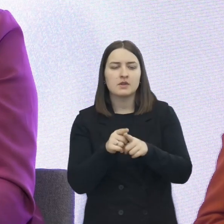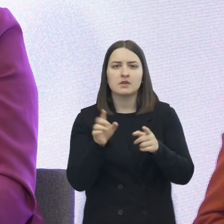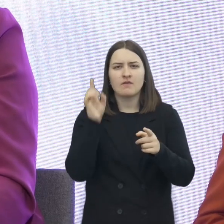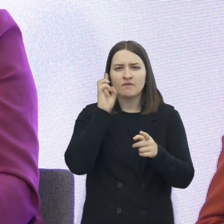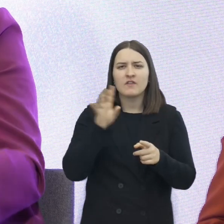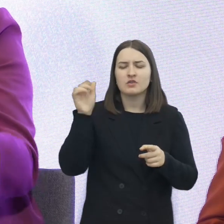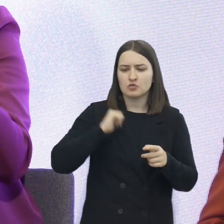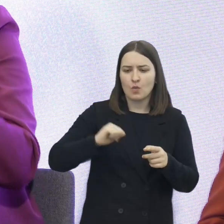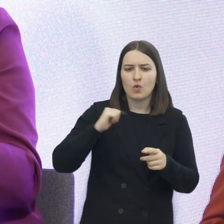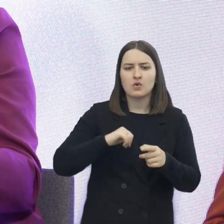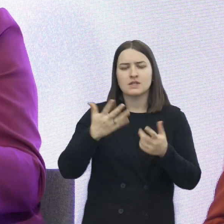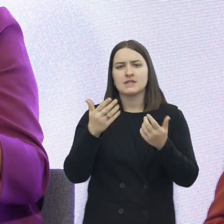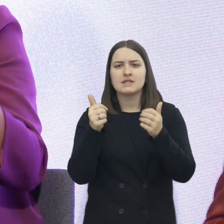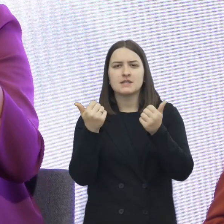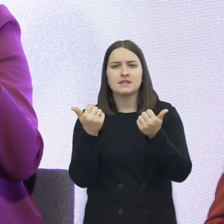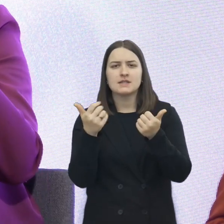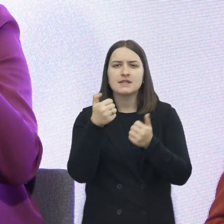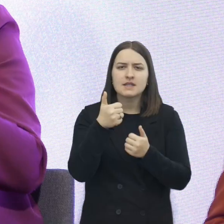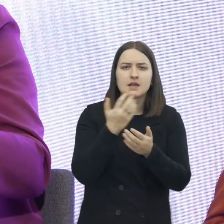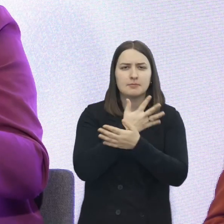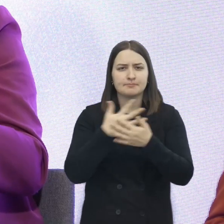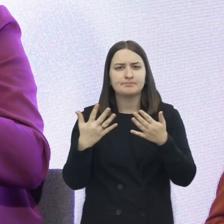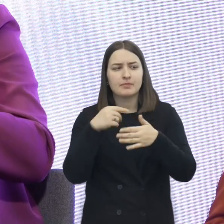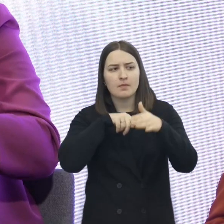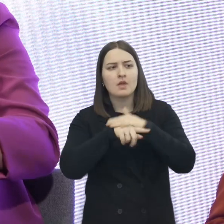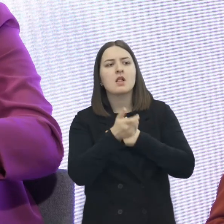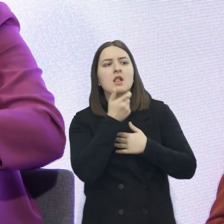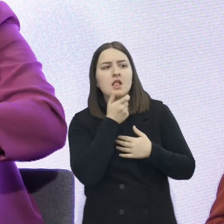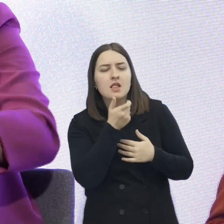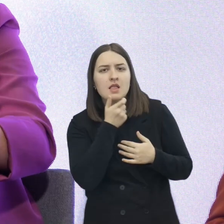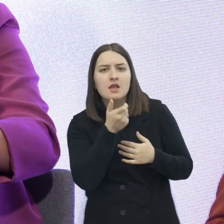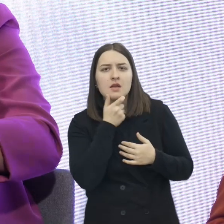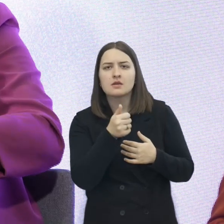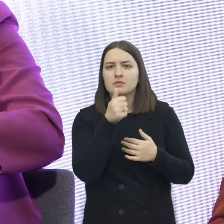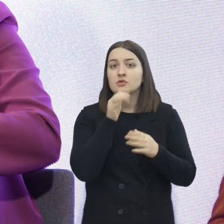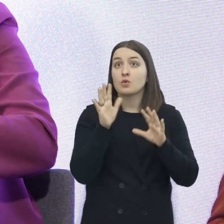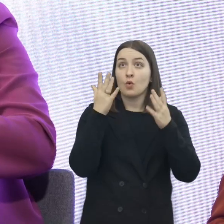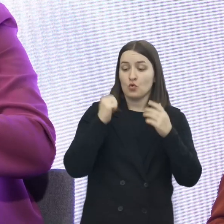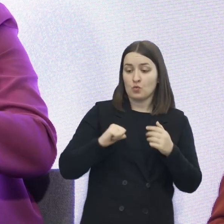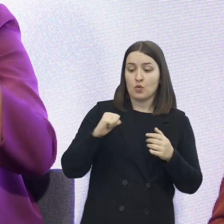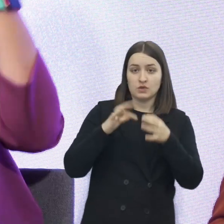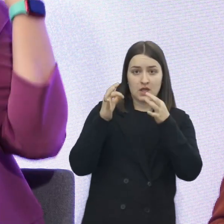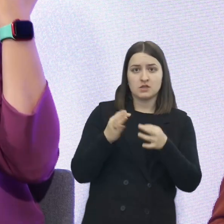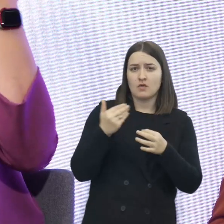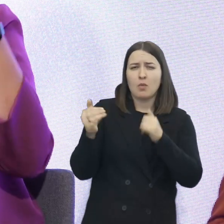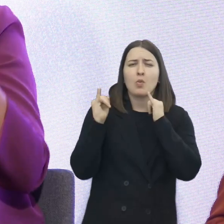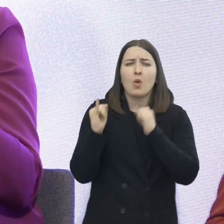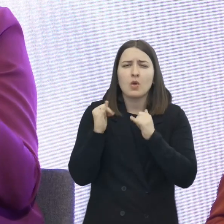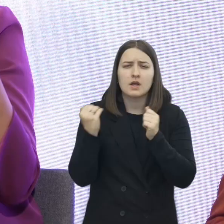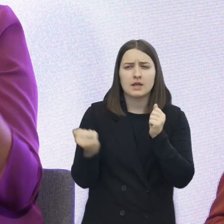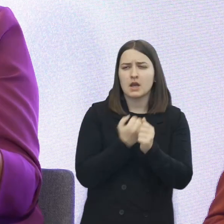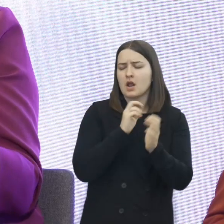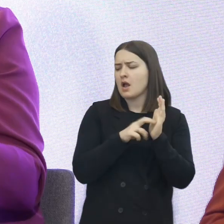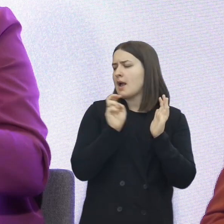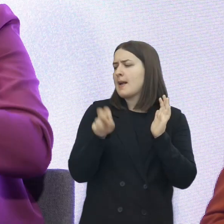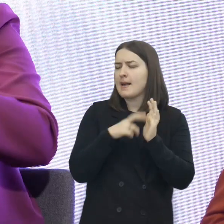kurie būtent tą naratyvą, kad žmogaus teisės yra blogai, jas reikia atmesti, kadangi mūsų tema